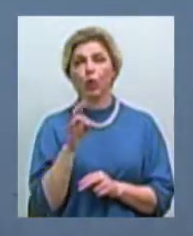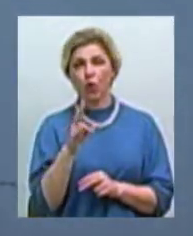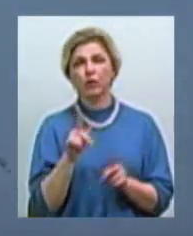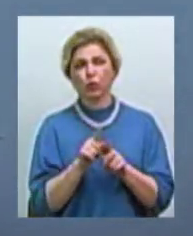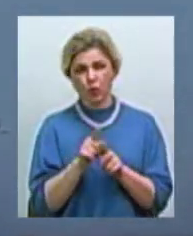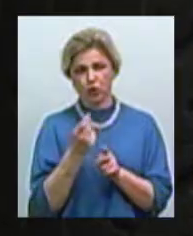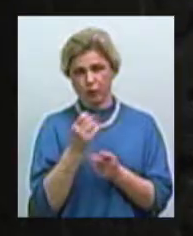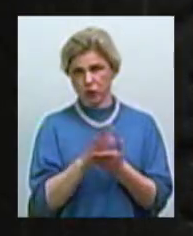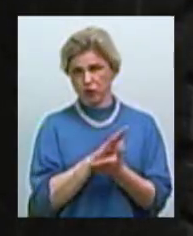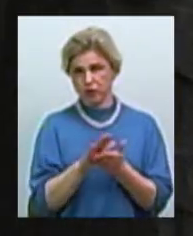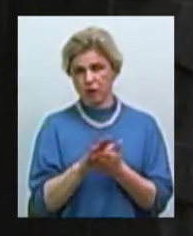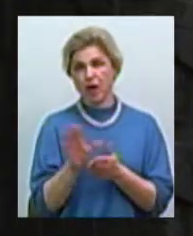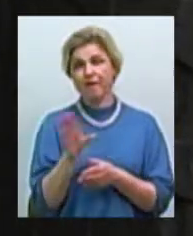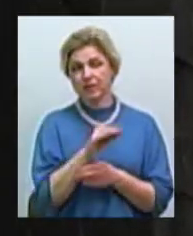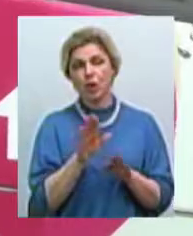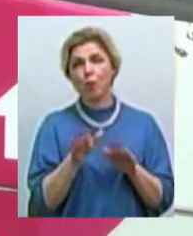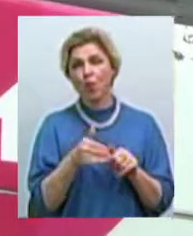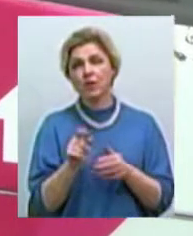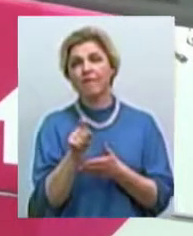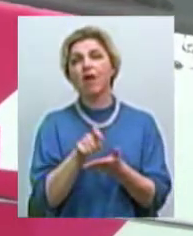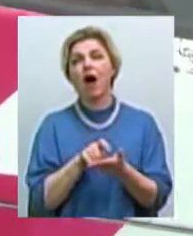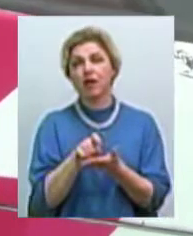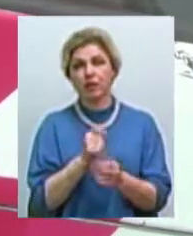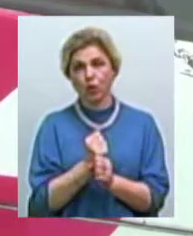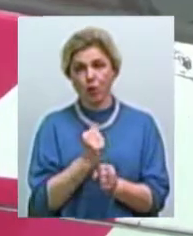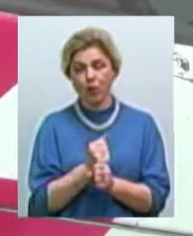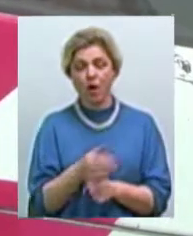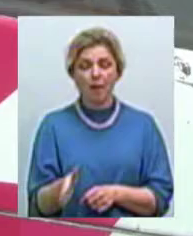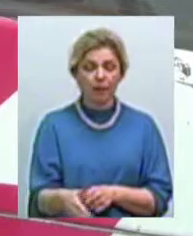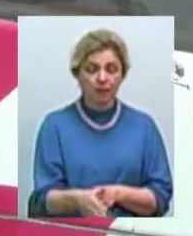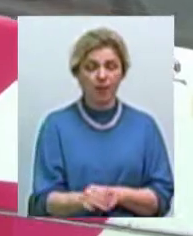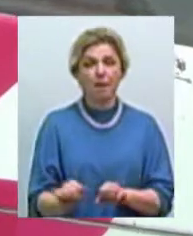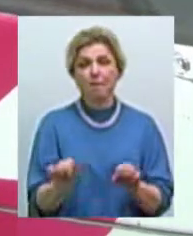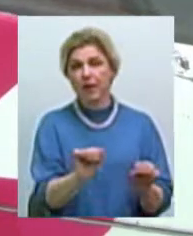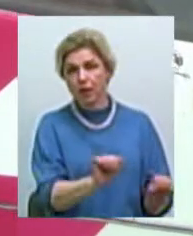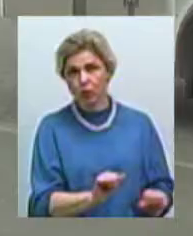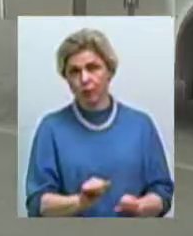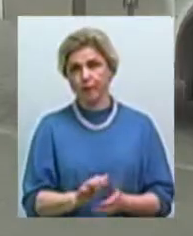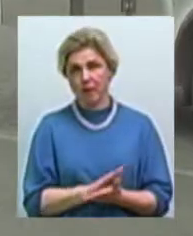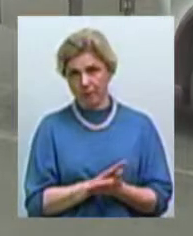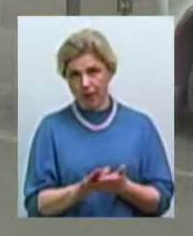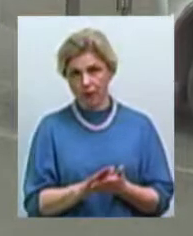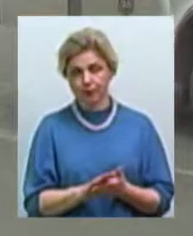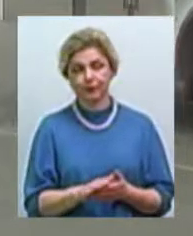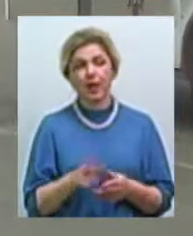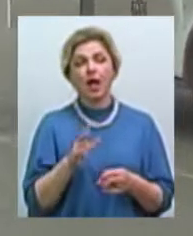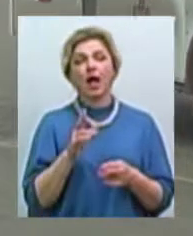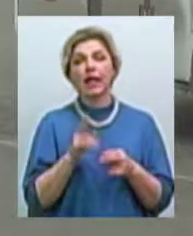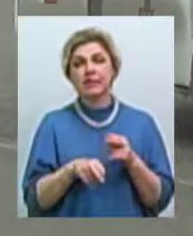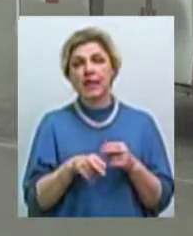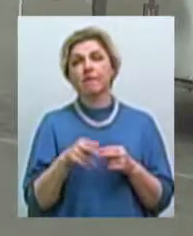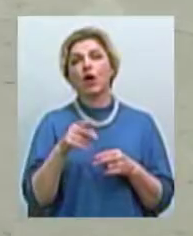освіжити, але це все після зварювальних робіт. Підмітаю, мию. прибираю. Наступна кінцева – маршрут